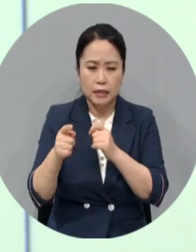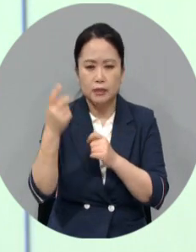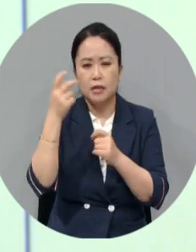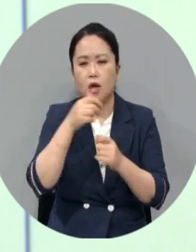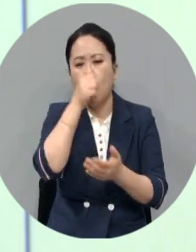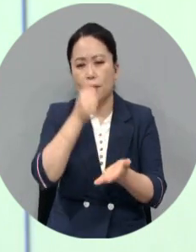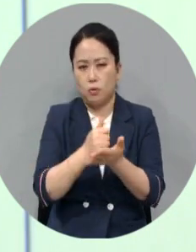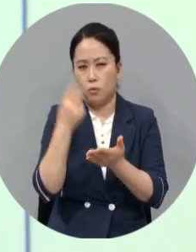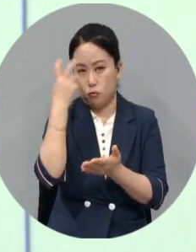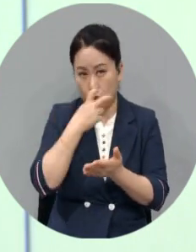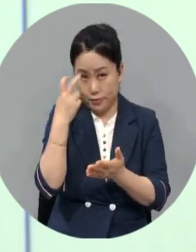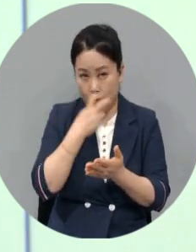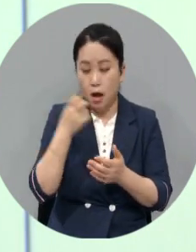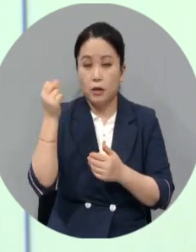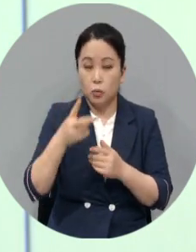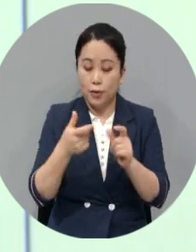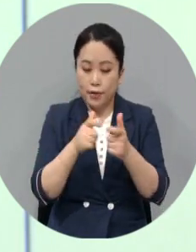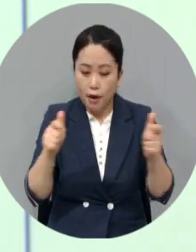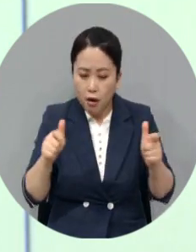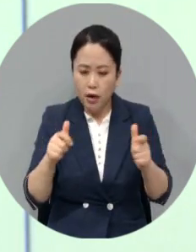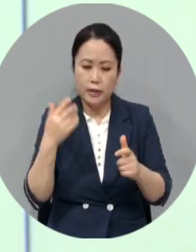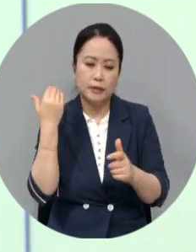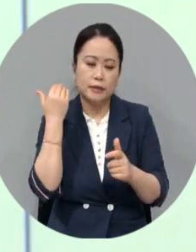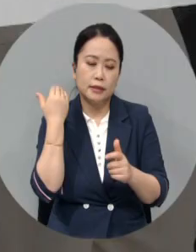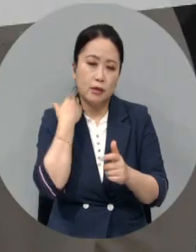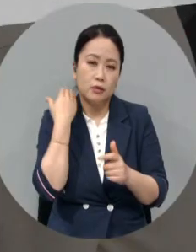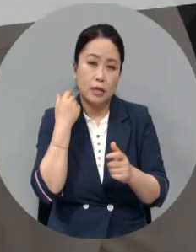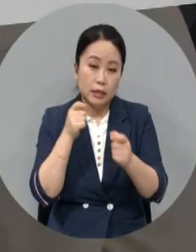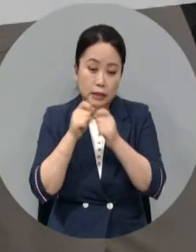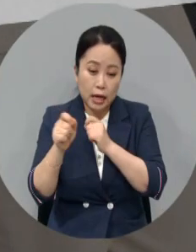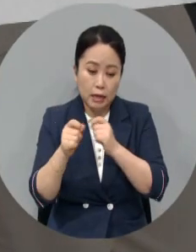한편 다양해지는 전세 사기 수법에 대응해